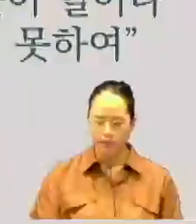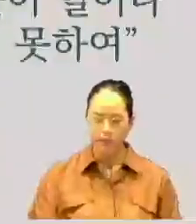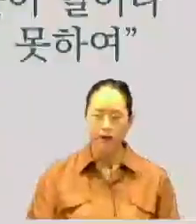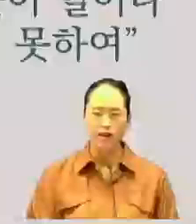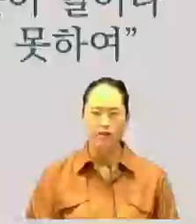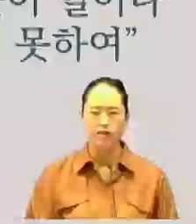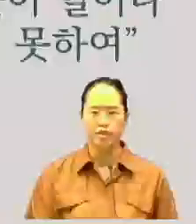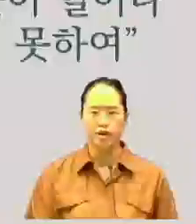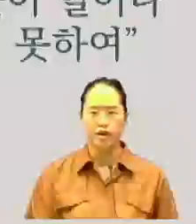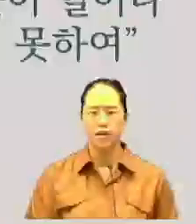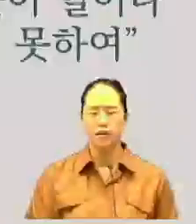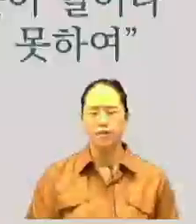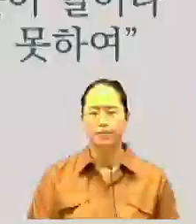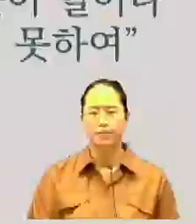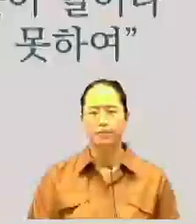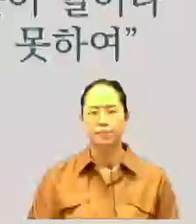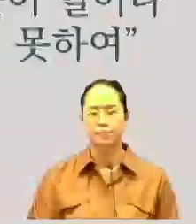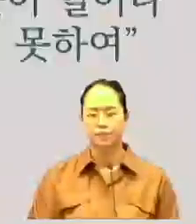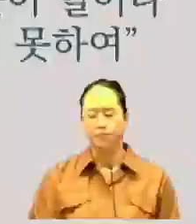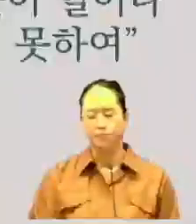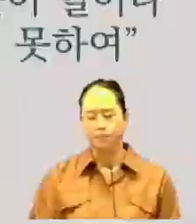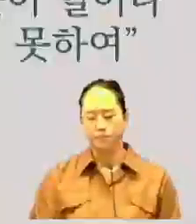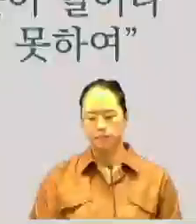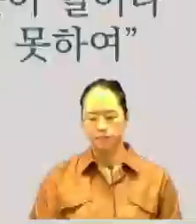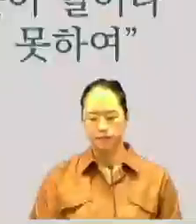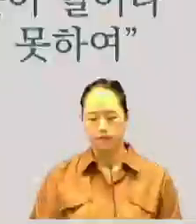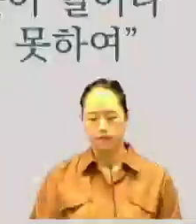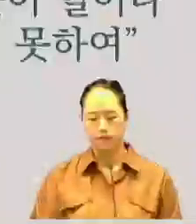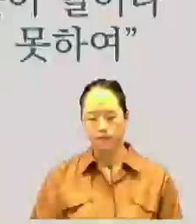传道的辩论呢是非常的必要的。